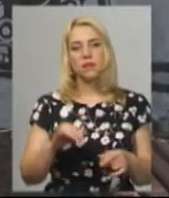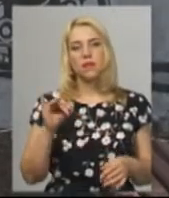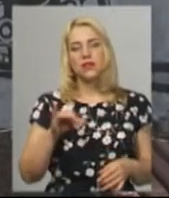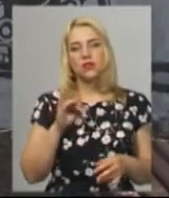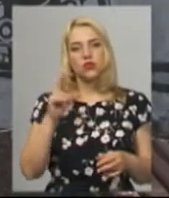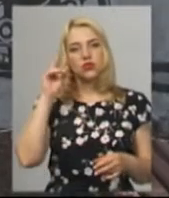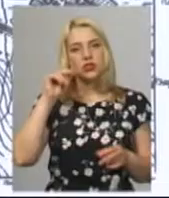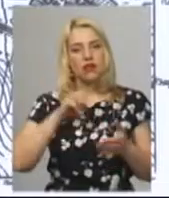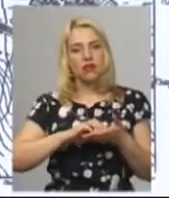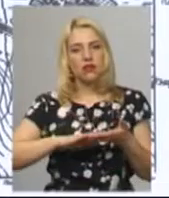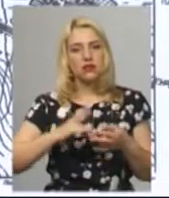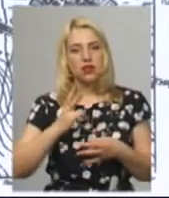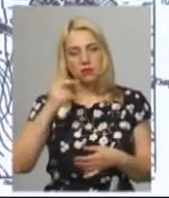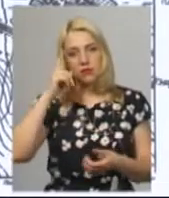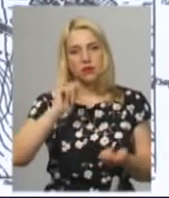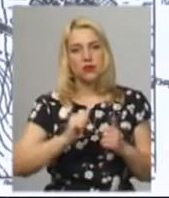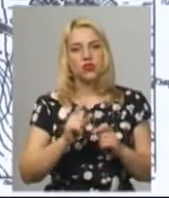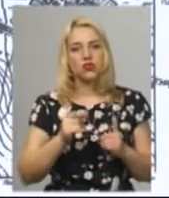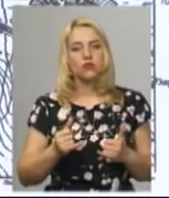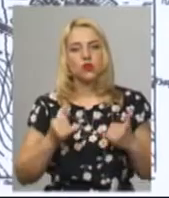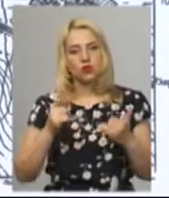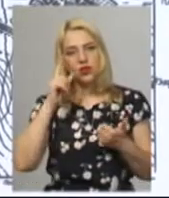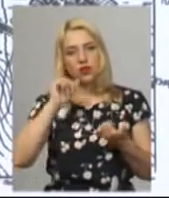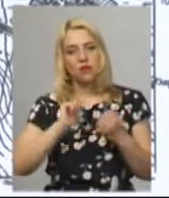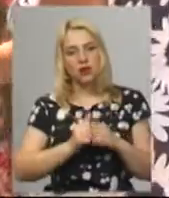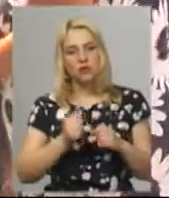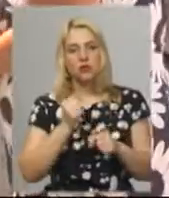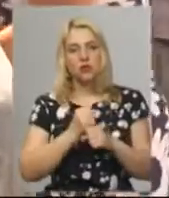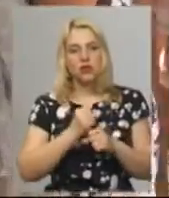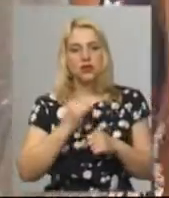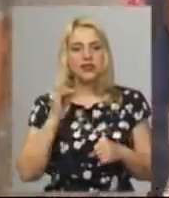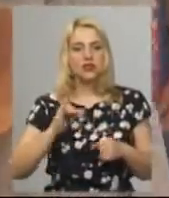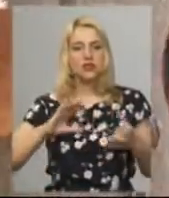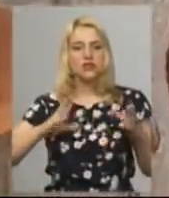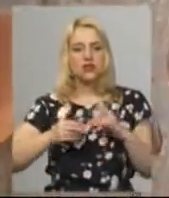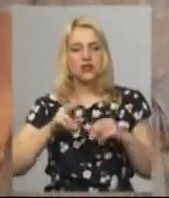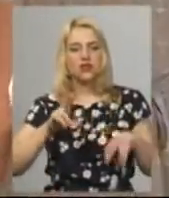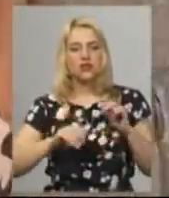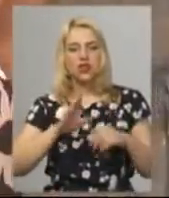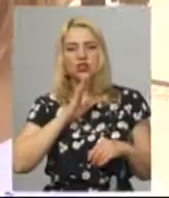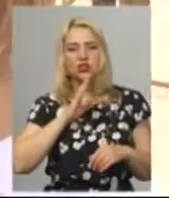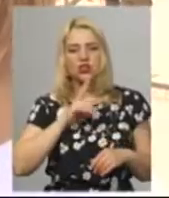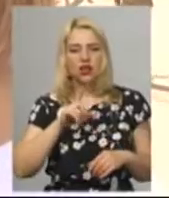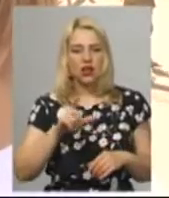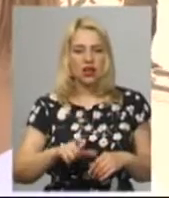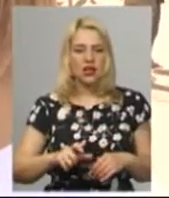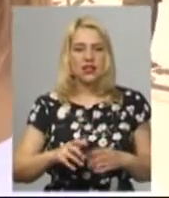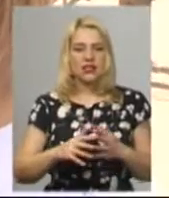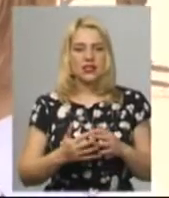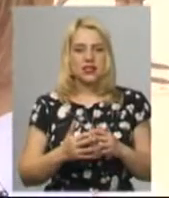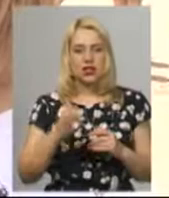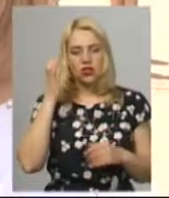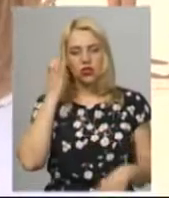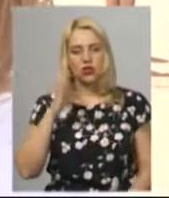дати потрібно пам'ятати, аби вшанувати пам'ять і зробити історичні висновки, вважає жителька села міського типу Чорний Острів